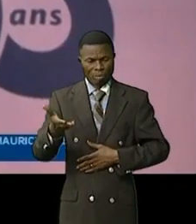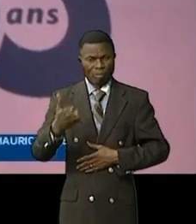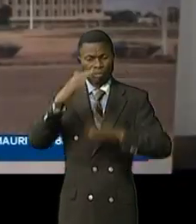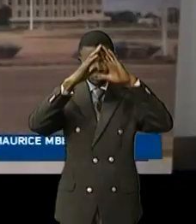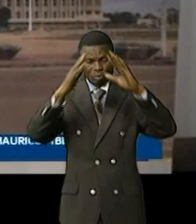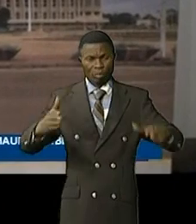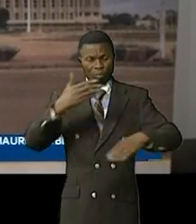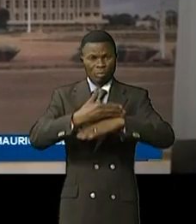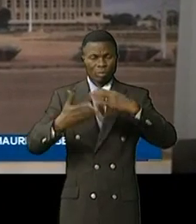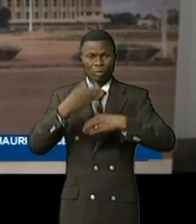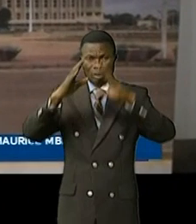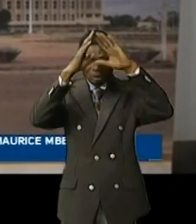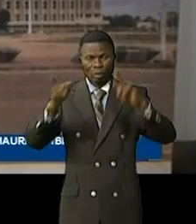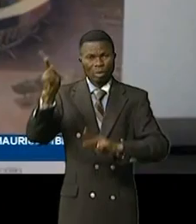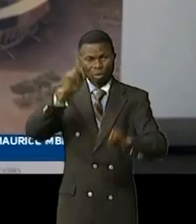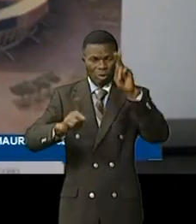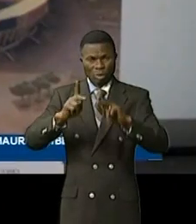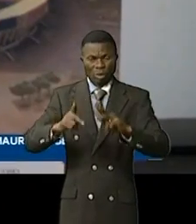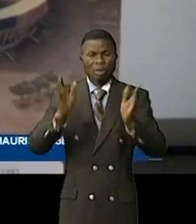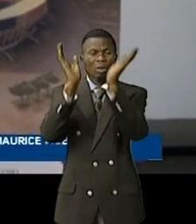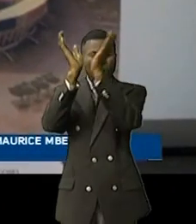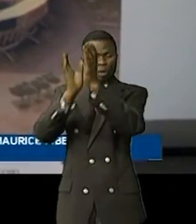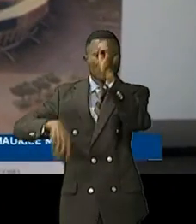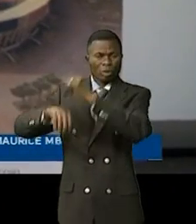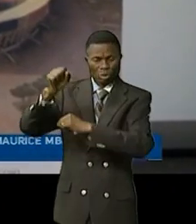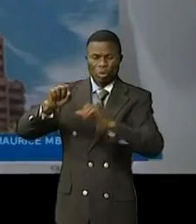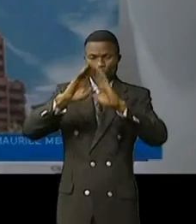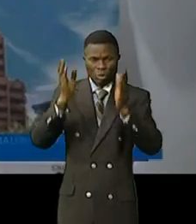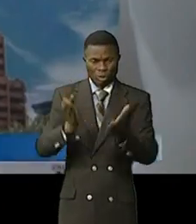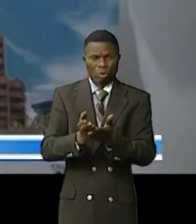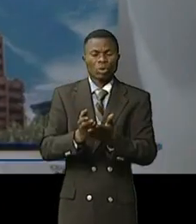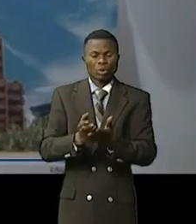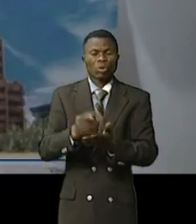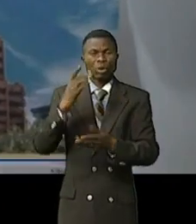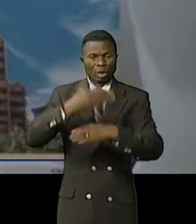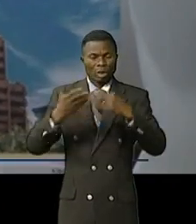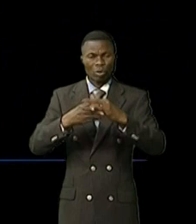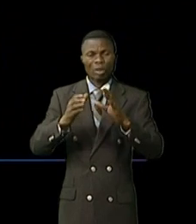infrastructures telles que le Palais du Peuple, Stade des Martyrs, pour ne citer que cela.